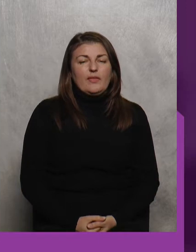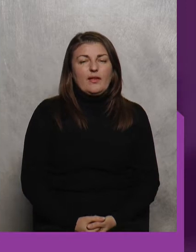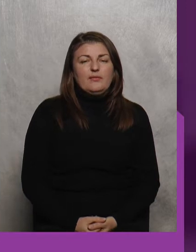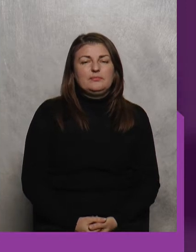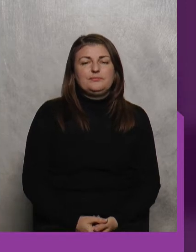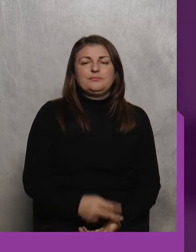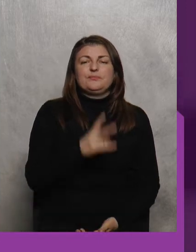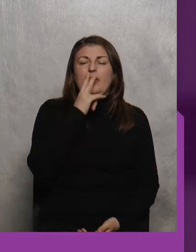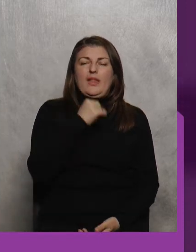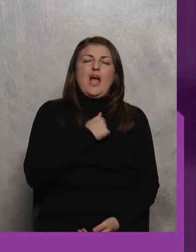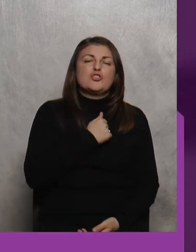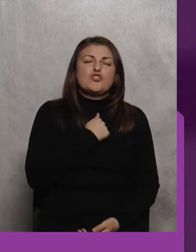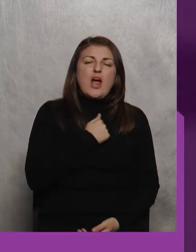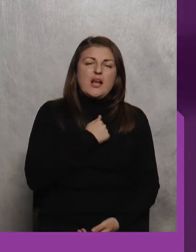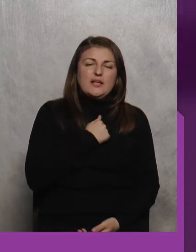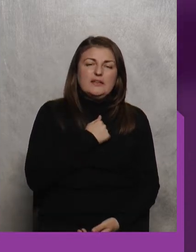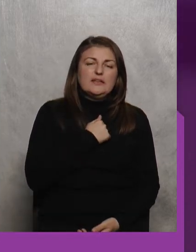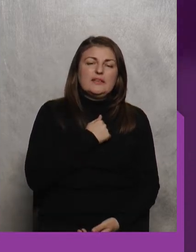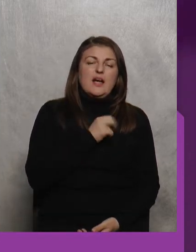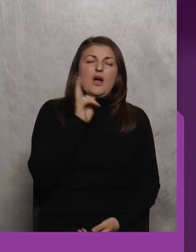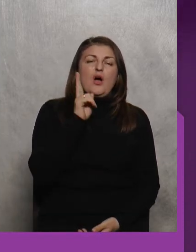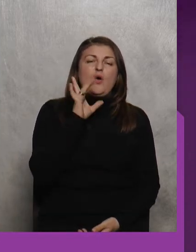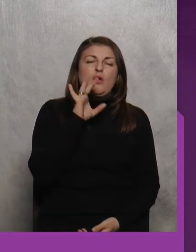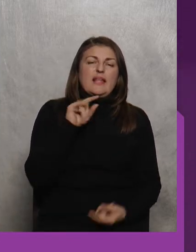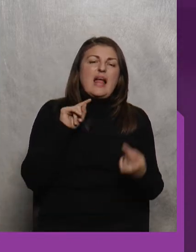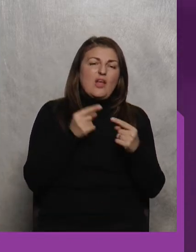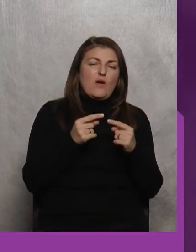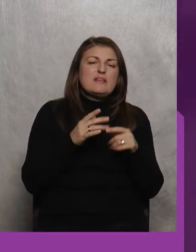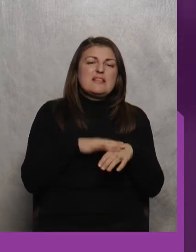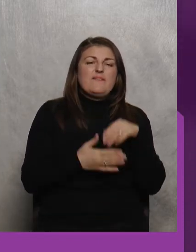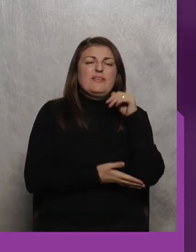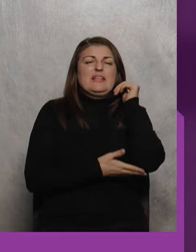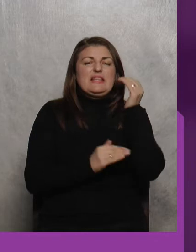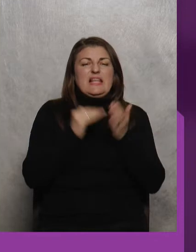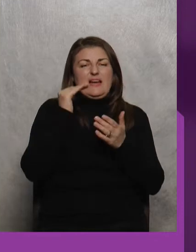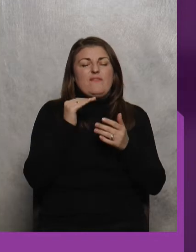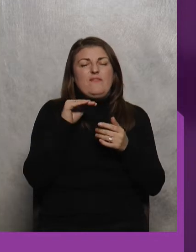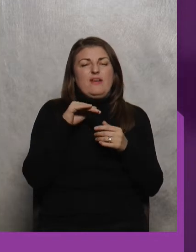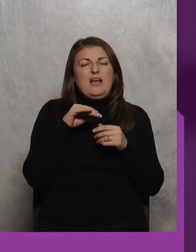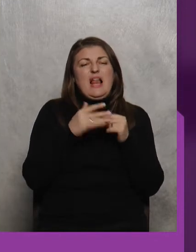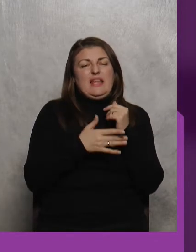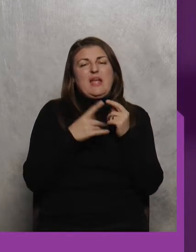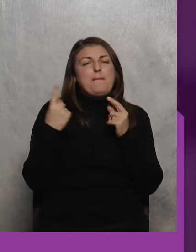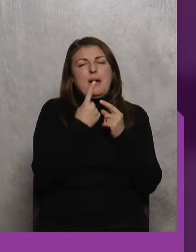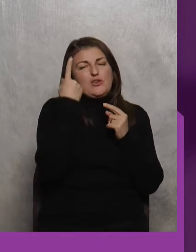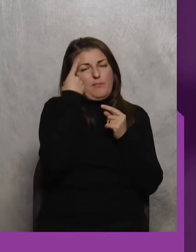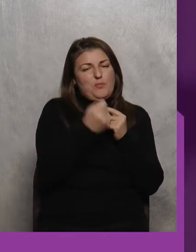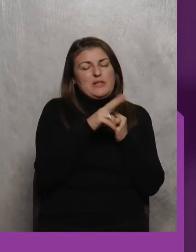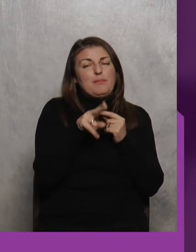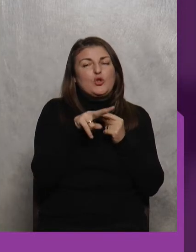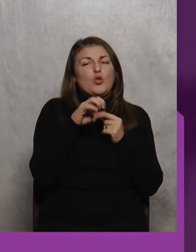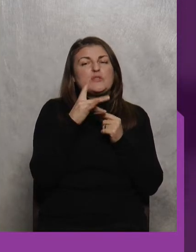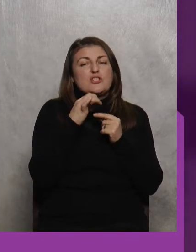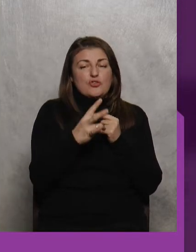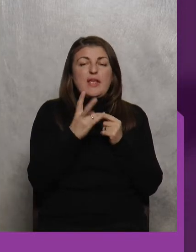Лікоть. На жаль, контратакував з відривом ліктя, відповідно, перше попередження у Дмитра Луцишина. Як